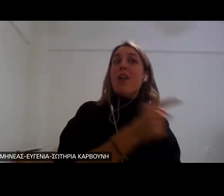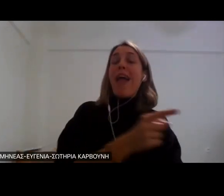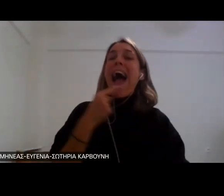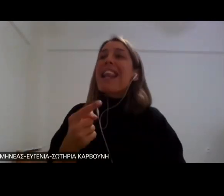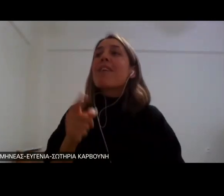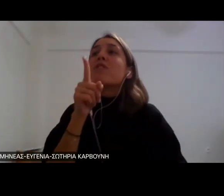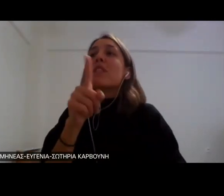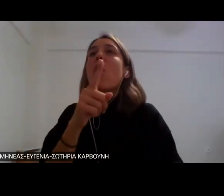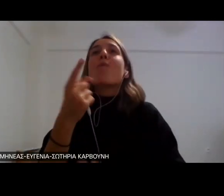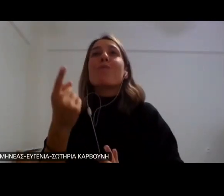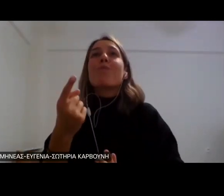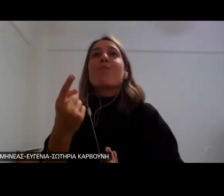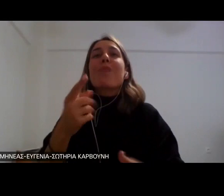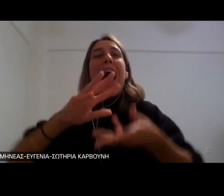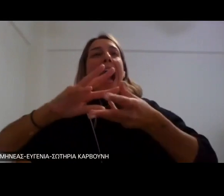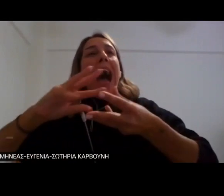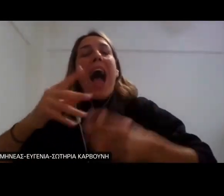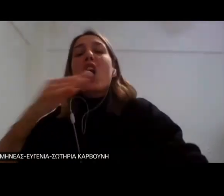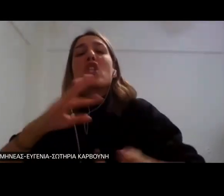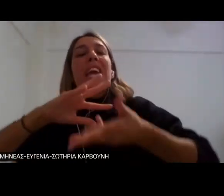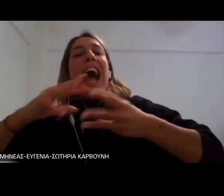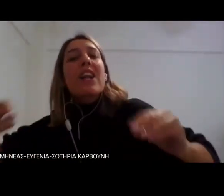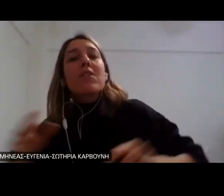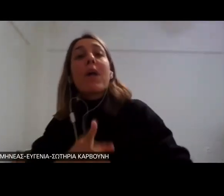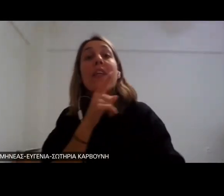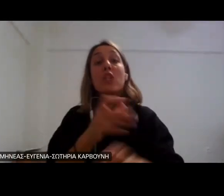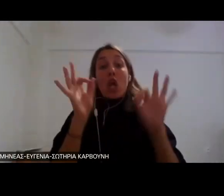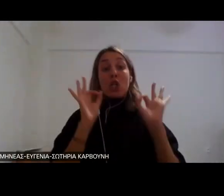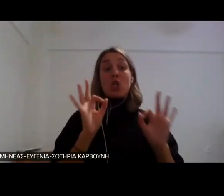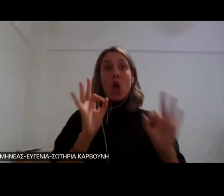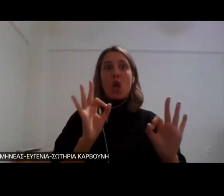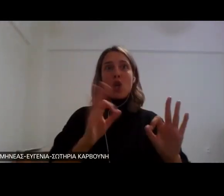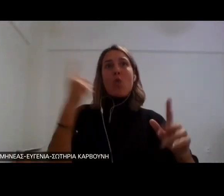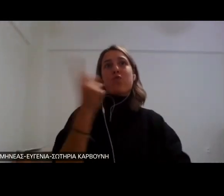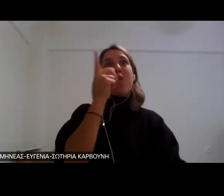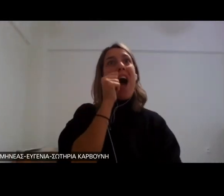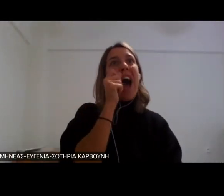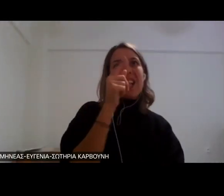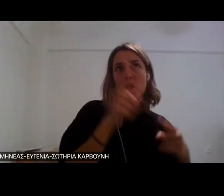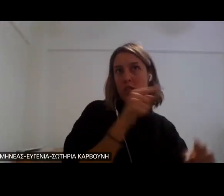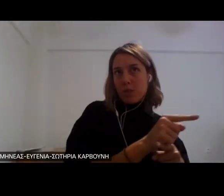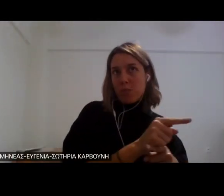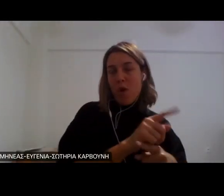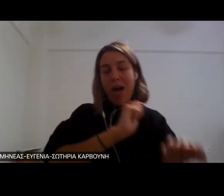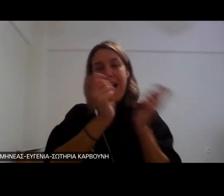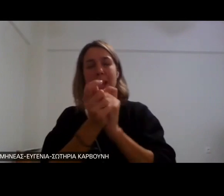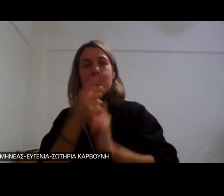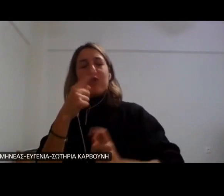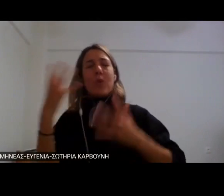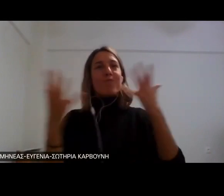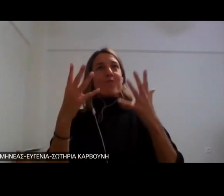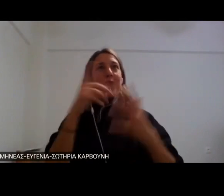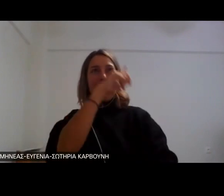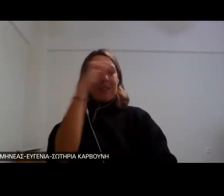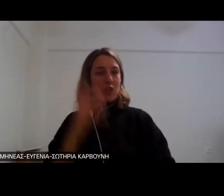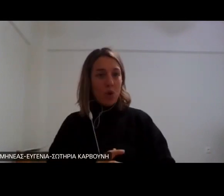ανομαλία. Ανομαλία με την έννοια της ρήξης της κανονικότητας. Όταν αναφέρομαι στο θηλυκό γραμματικό γένος μιλώντας για εμένα, αναγκάζω